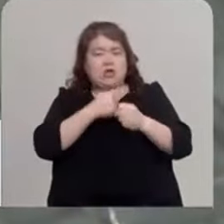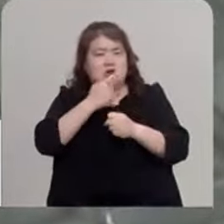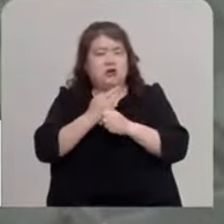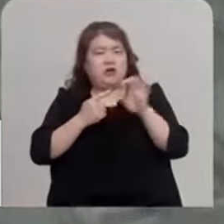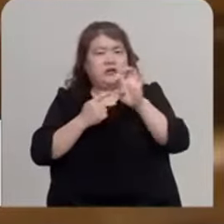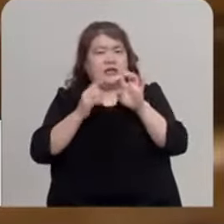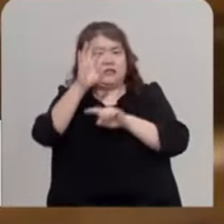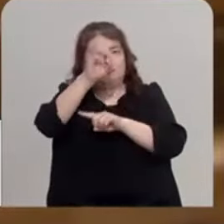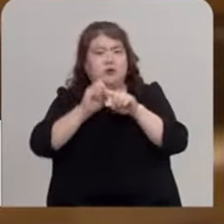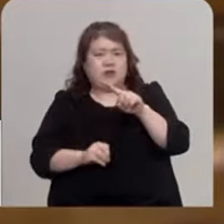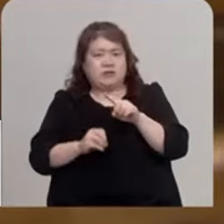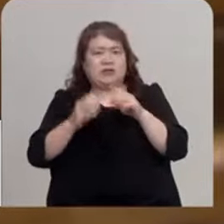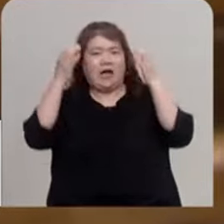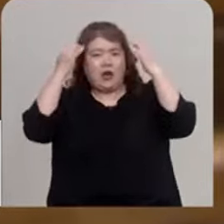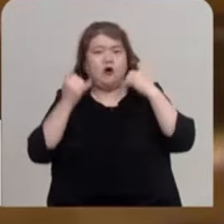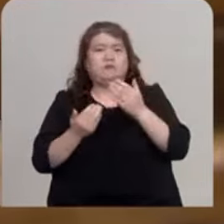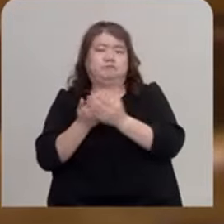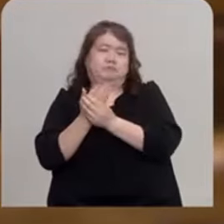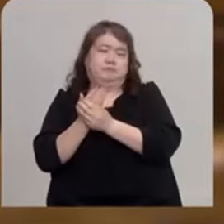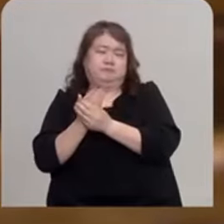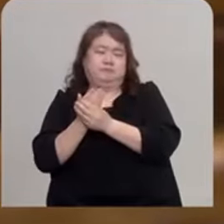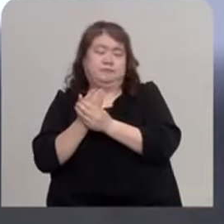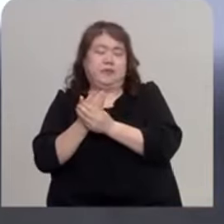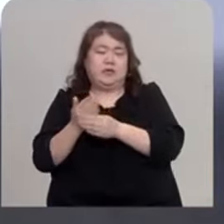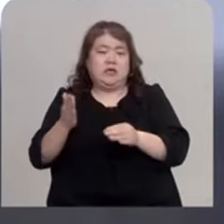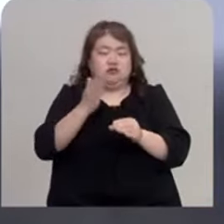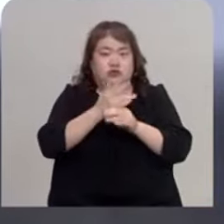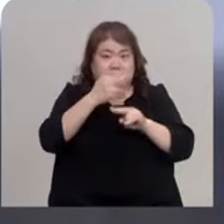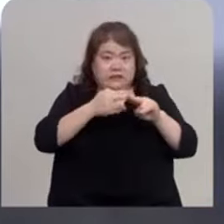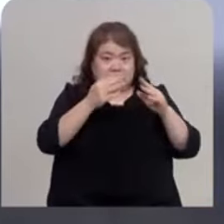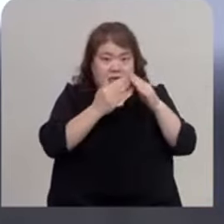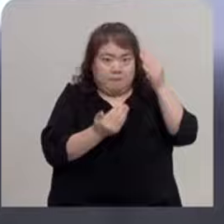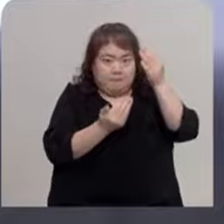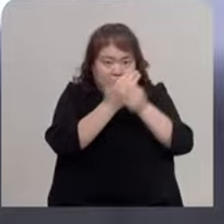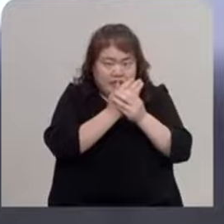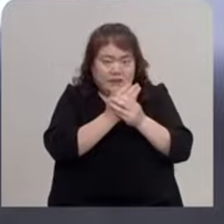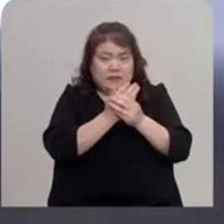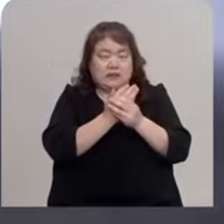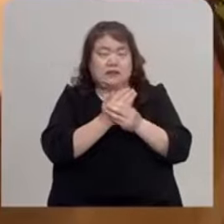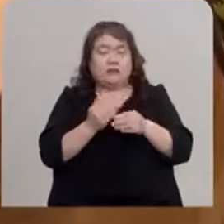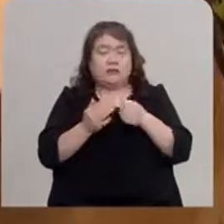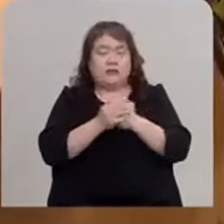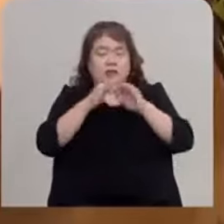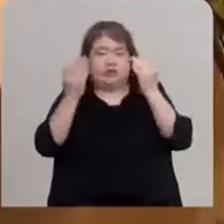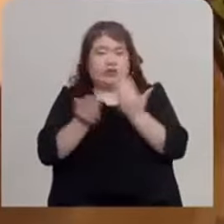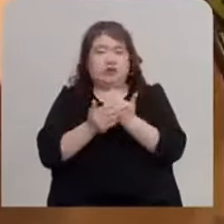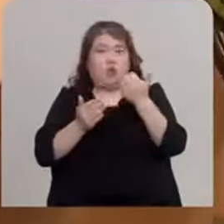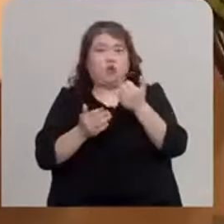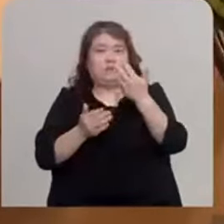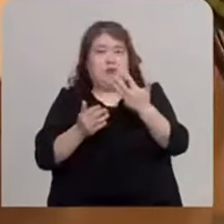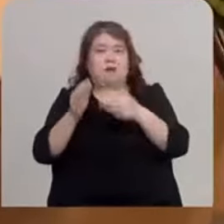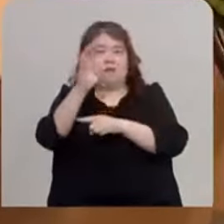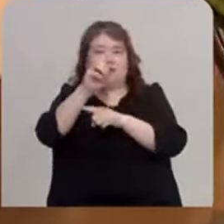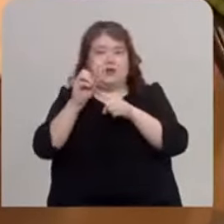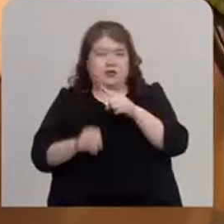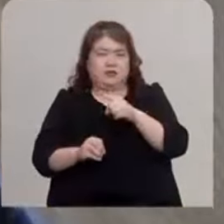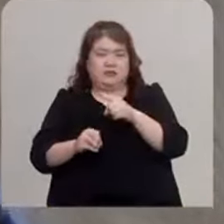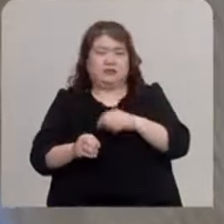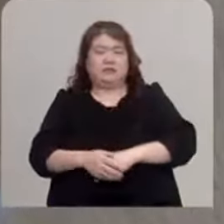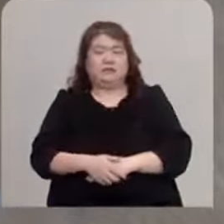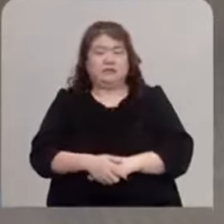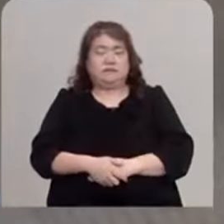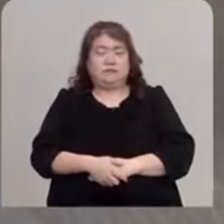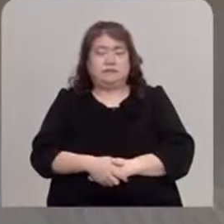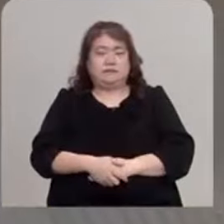40% 차지합니다 또 이중 식당에서 발생한 식중독 사고가 전체에 58% 절반이